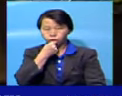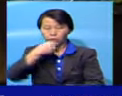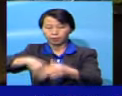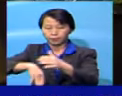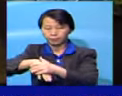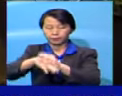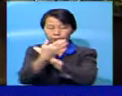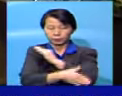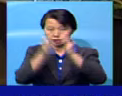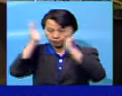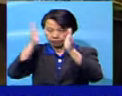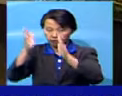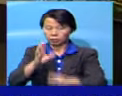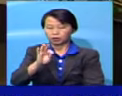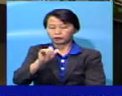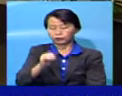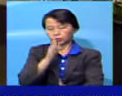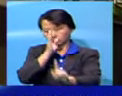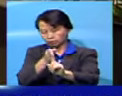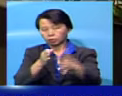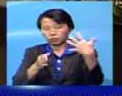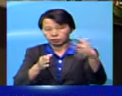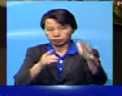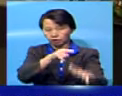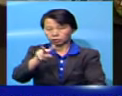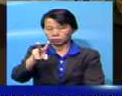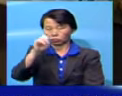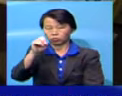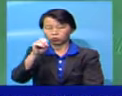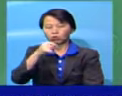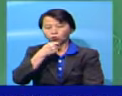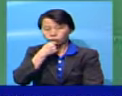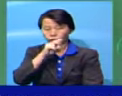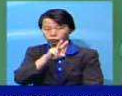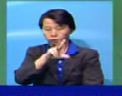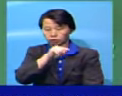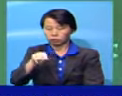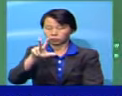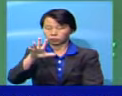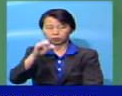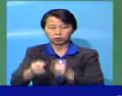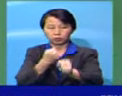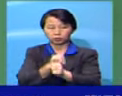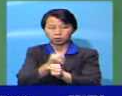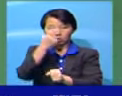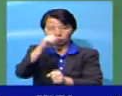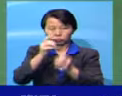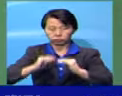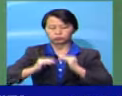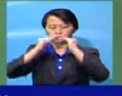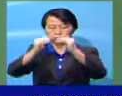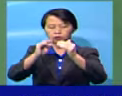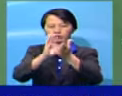sepak di negara ini F mensasarkan 15 hingga 20 pengadil berusia 23 hingga 35 tahun untuk dinaik